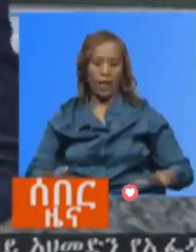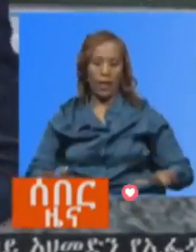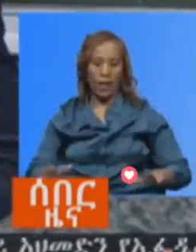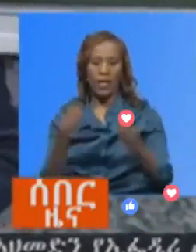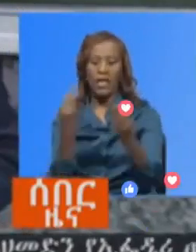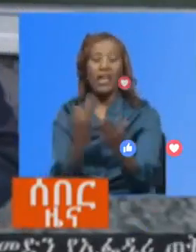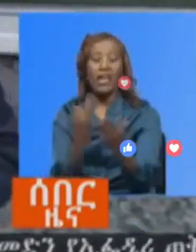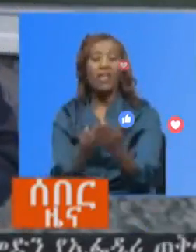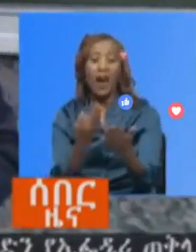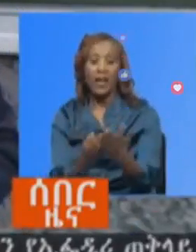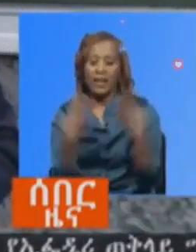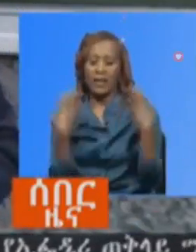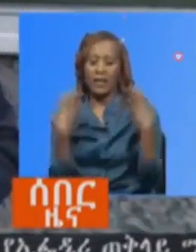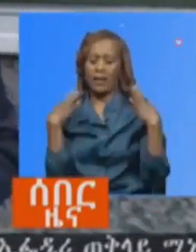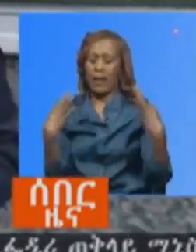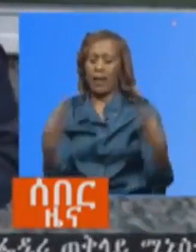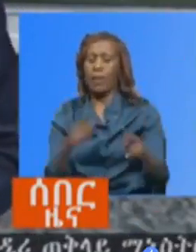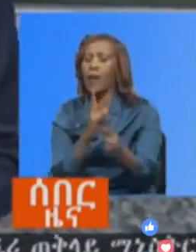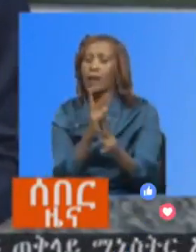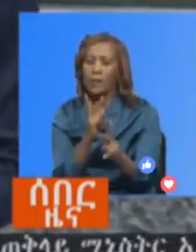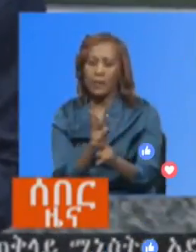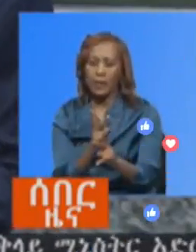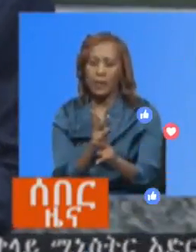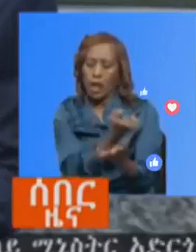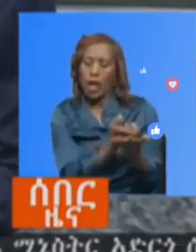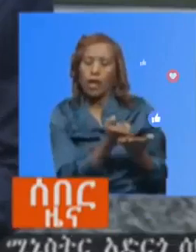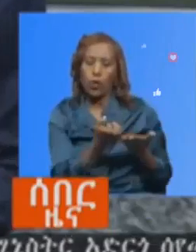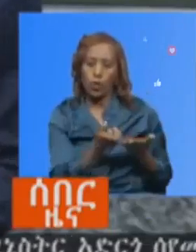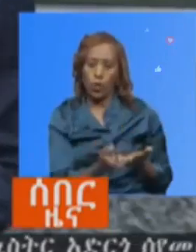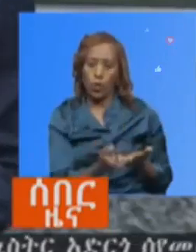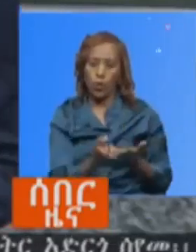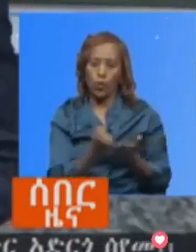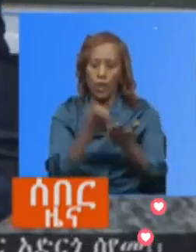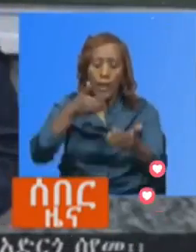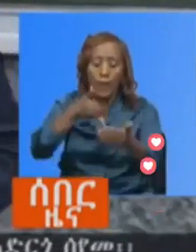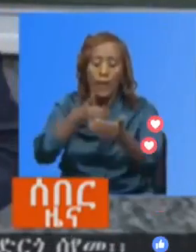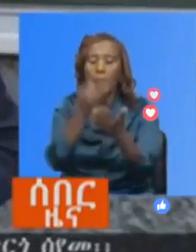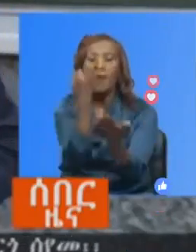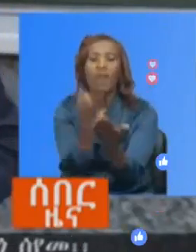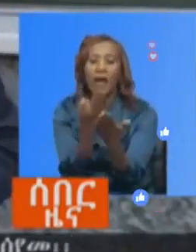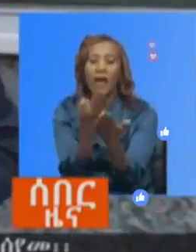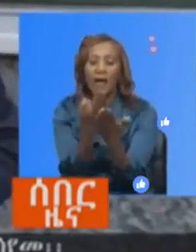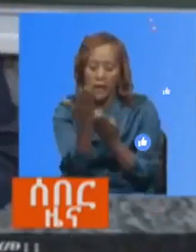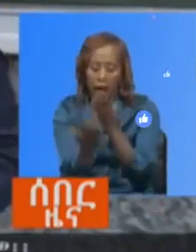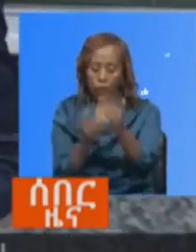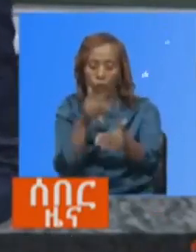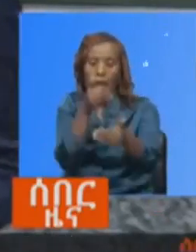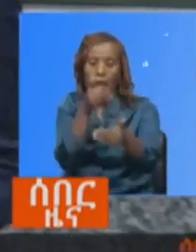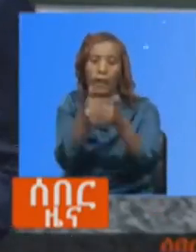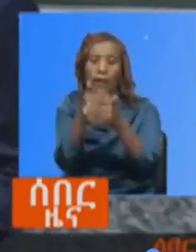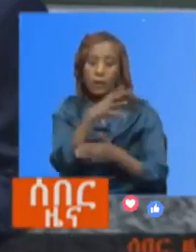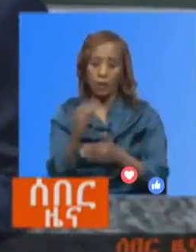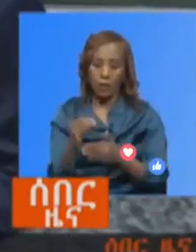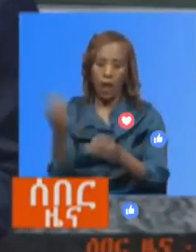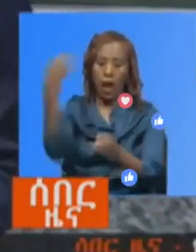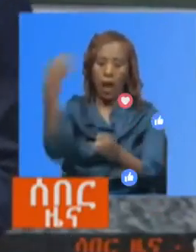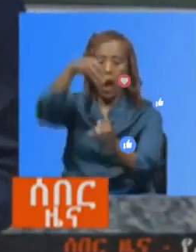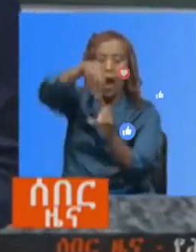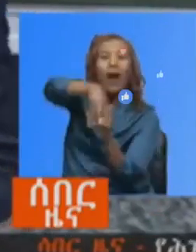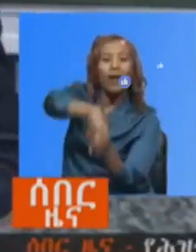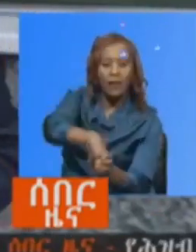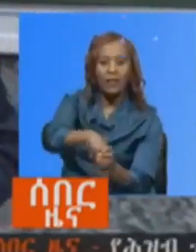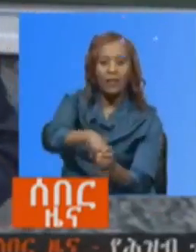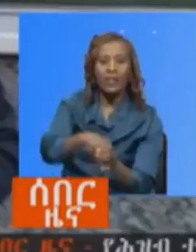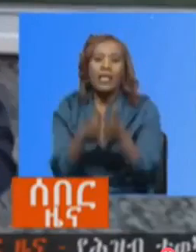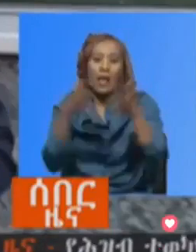የፋይናንስ ዘርፉን ጤናማነት ለመጠበቅ፣ ለኢኮኖሚ የሚቀርበውን የፋይናንስ አገልግሎት ተደራሽነትና አካታችነት